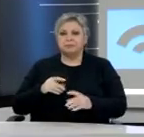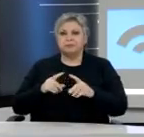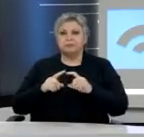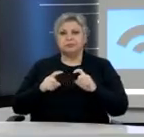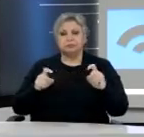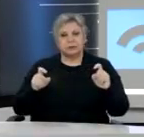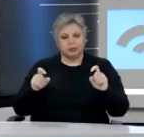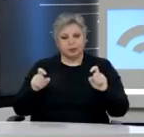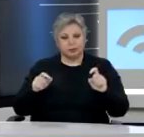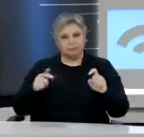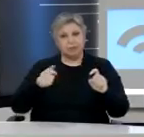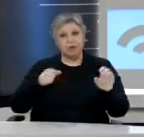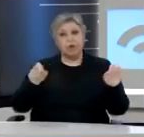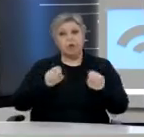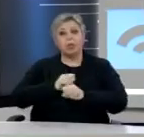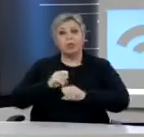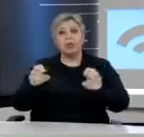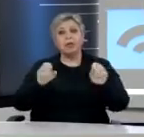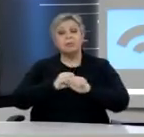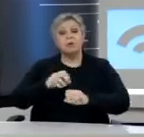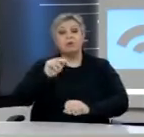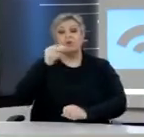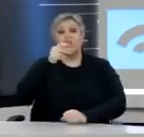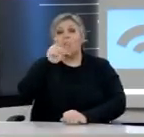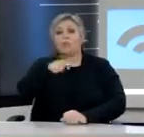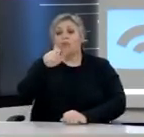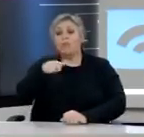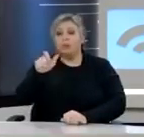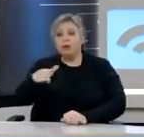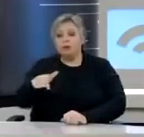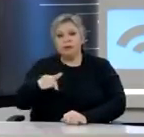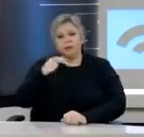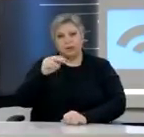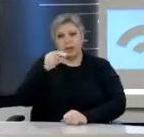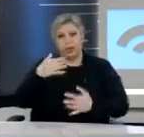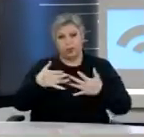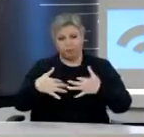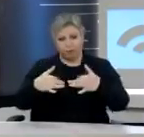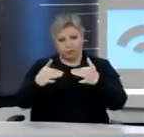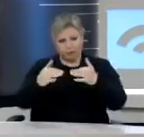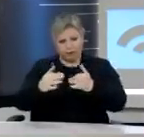τους βουλευτές και την Εθνική Αντιπροσωπεία ότι σήμερα